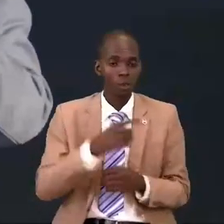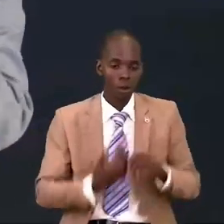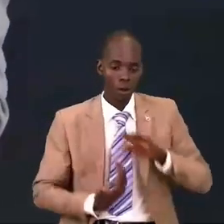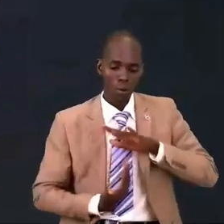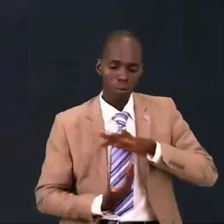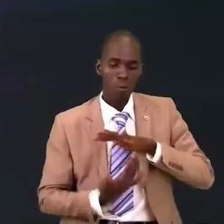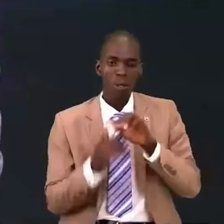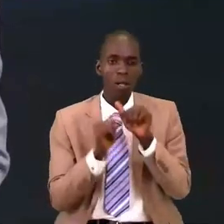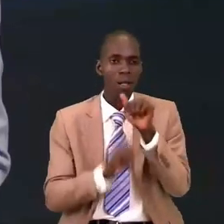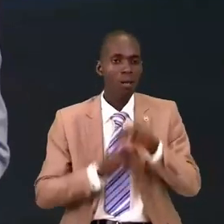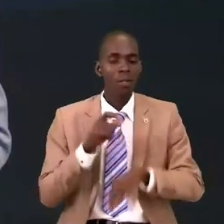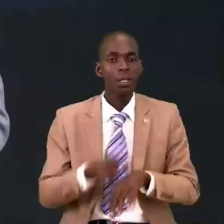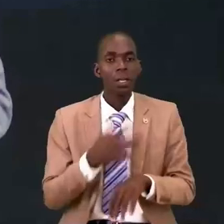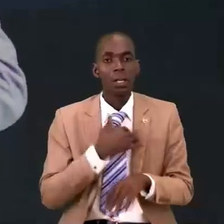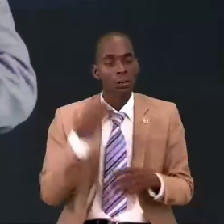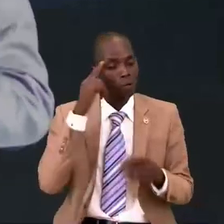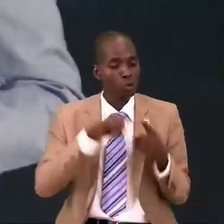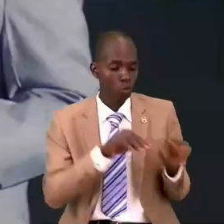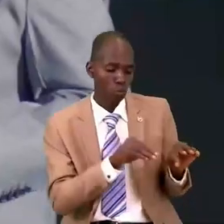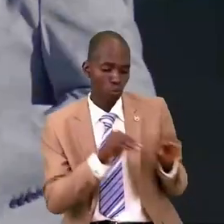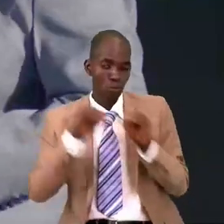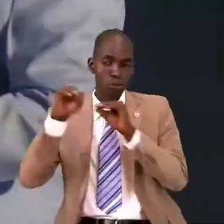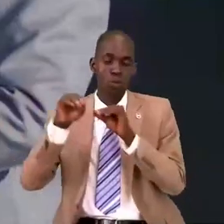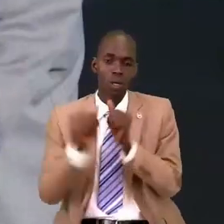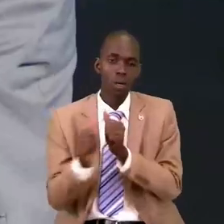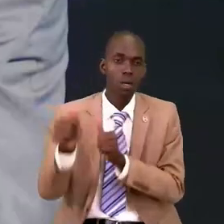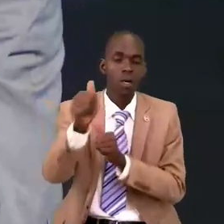que Dieu vous appelle à faire, il faut du courage.